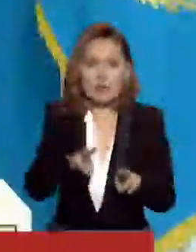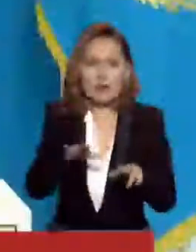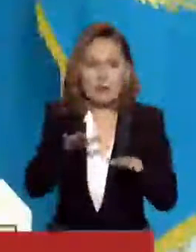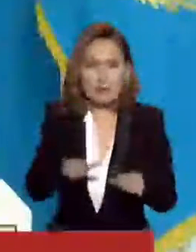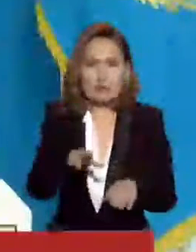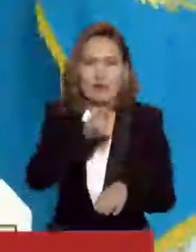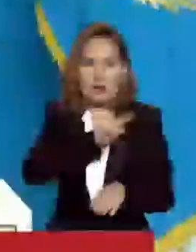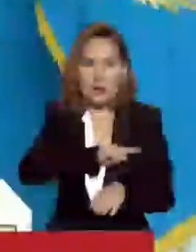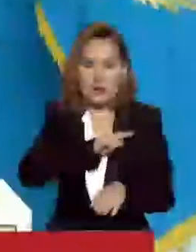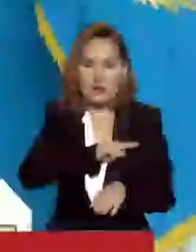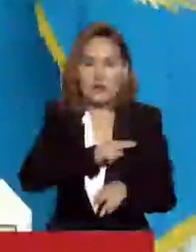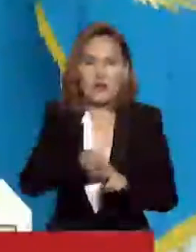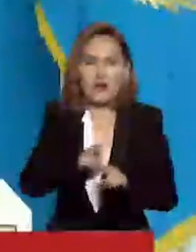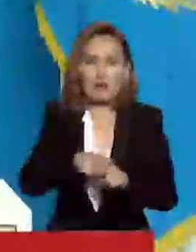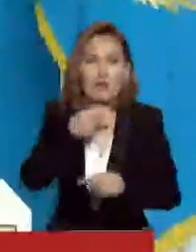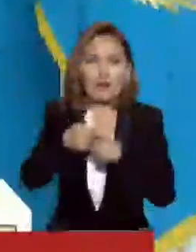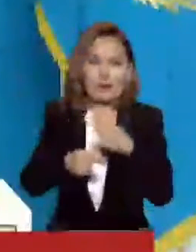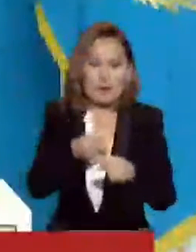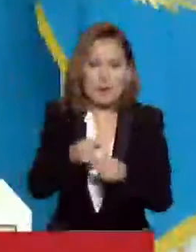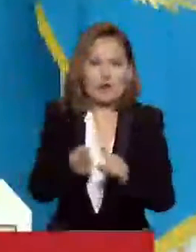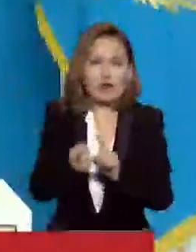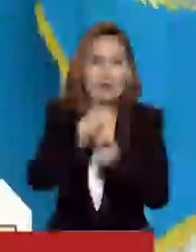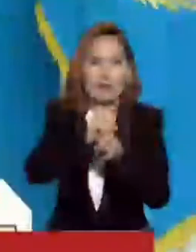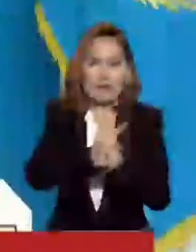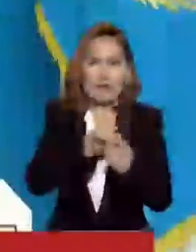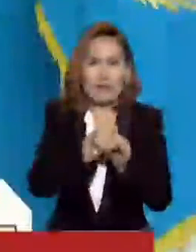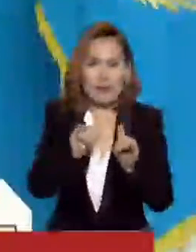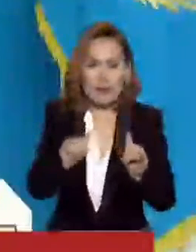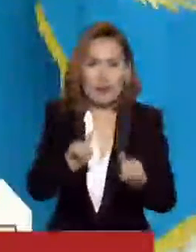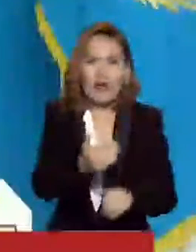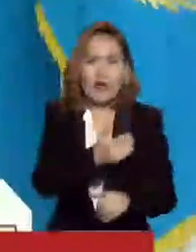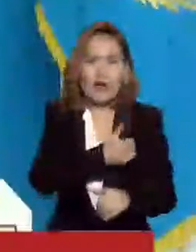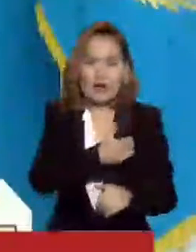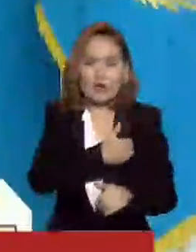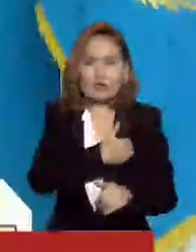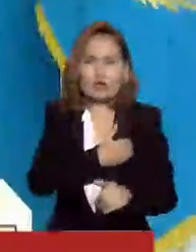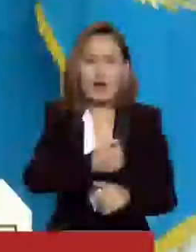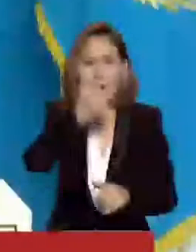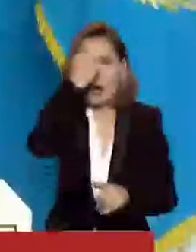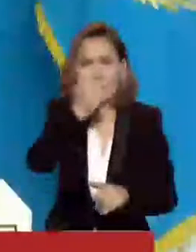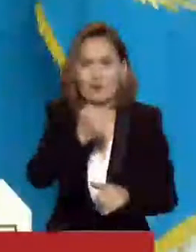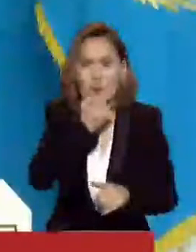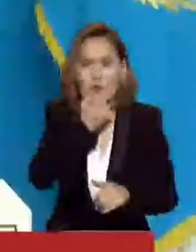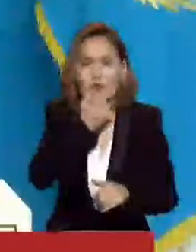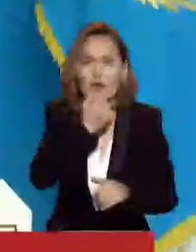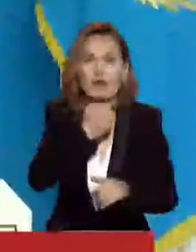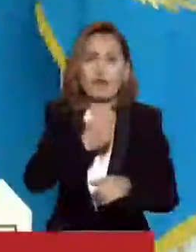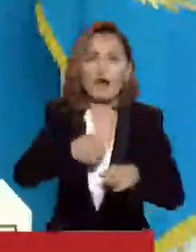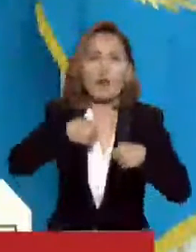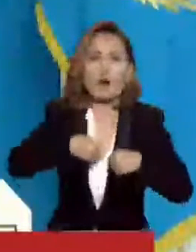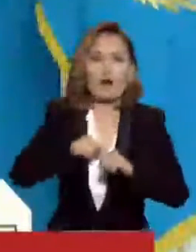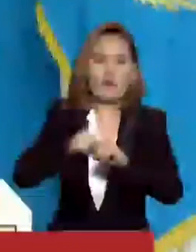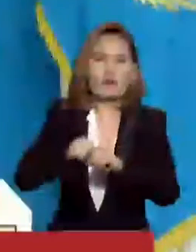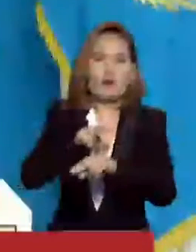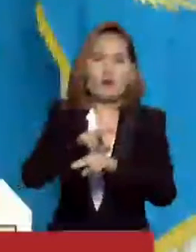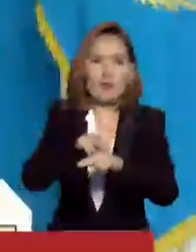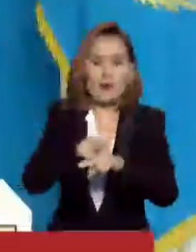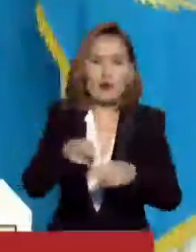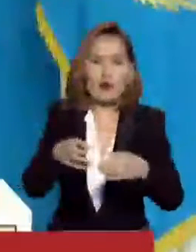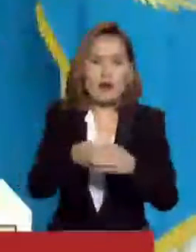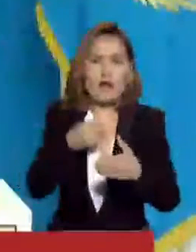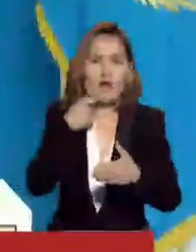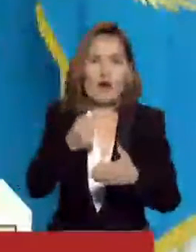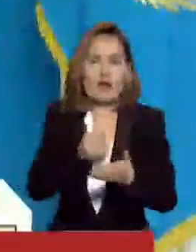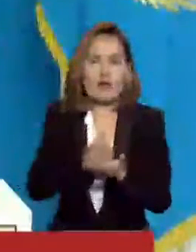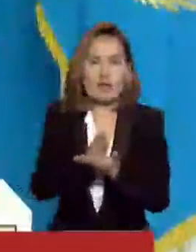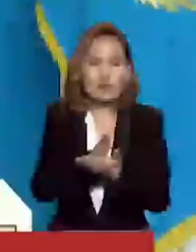позиции последовательных реформ. Хотел бы особо поблагодарить сотрудников правоохранительных органов и